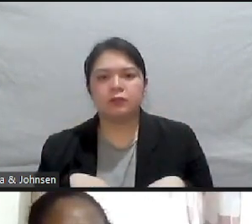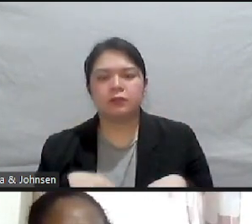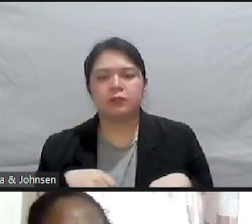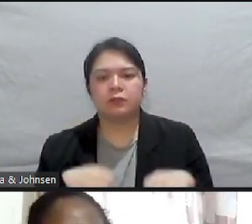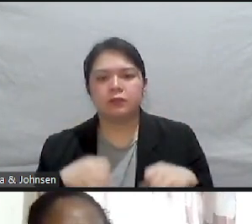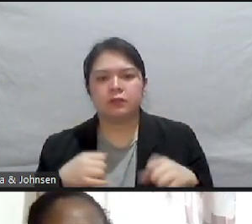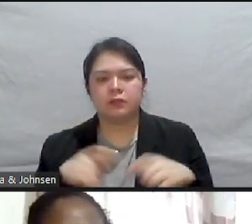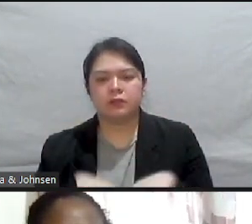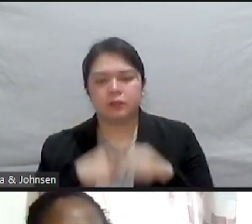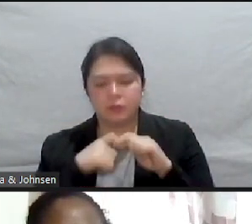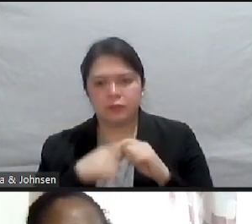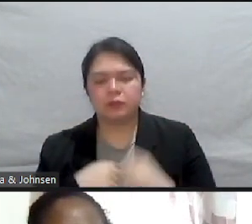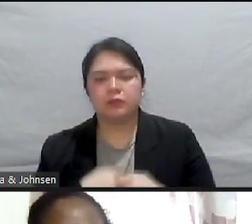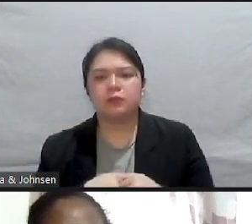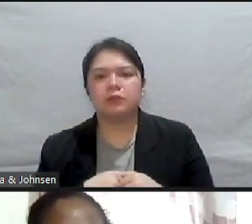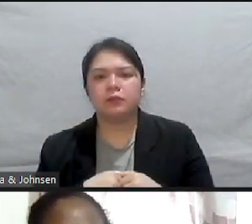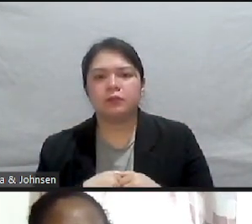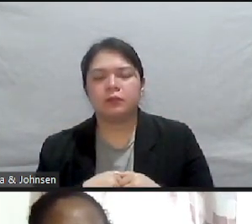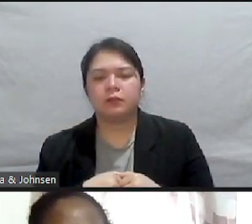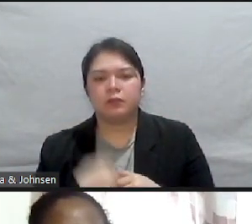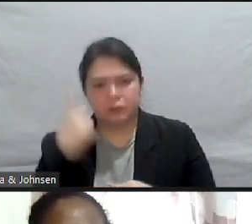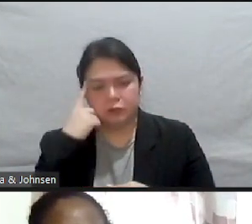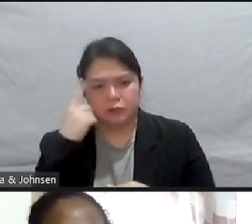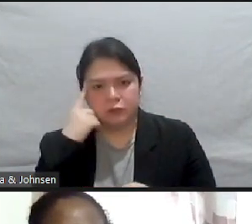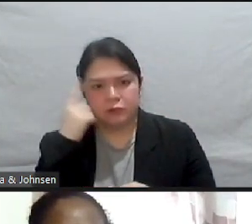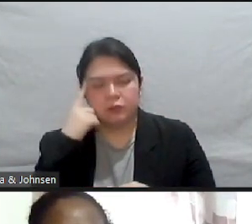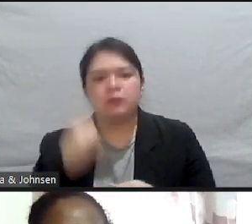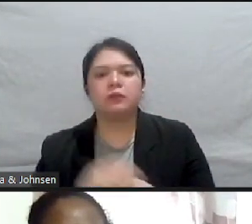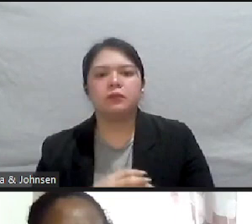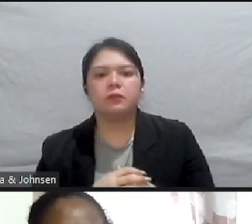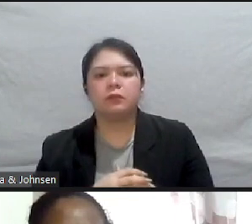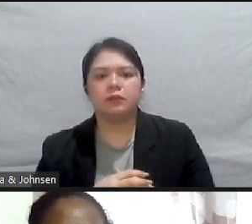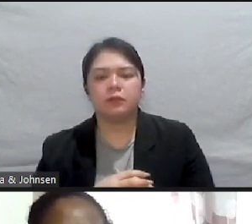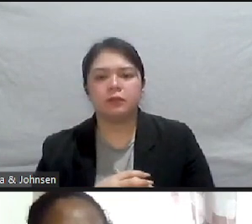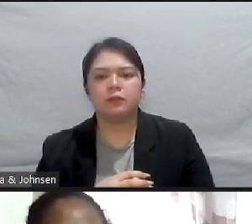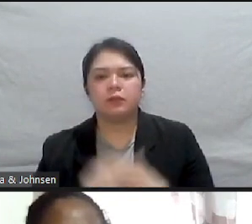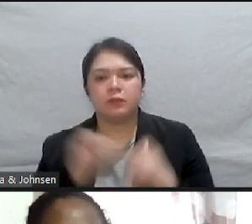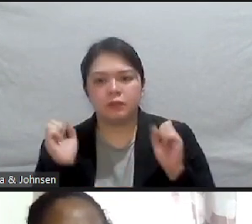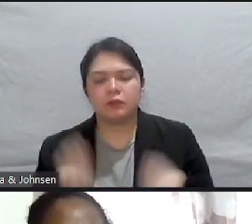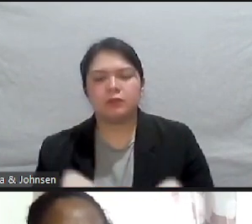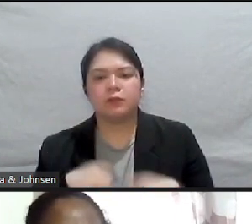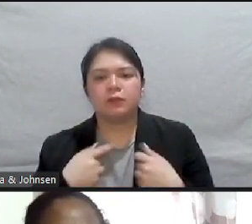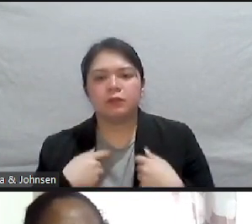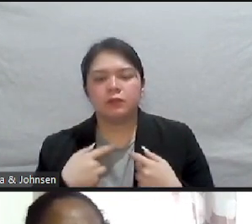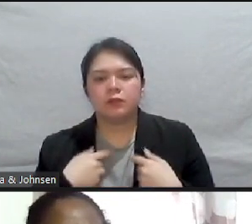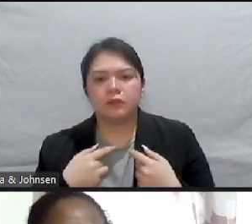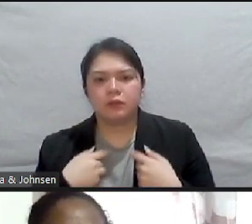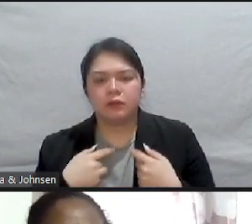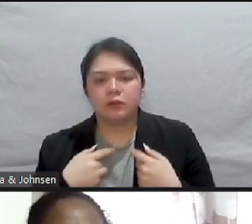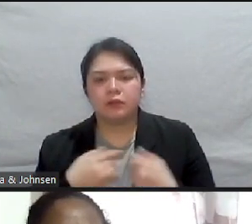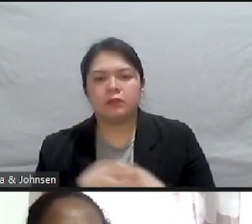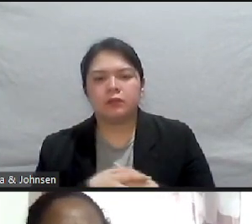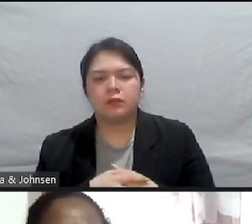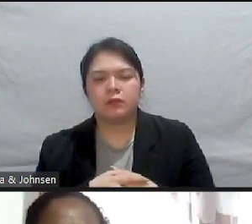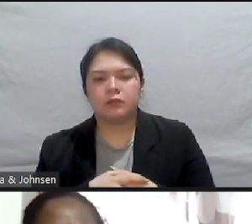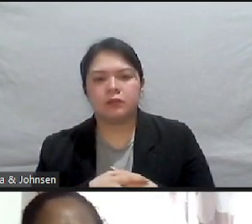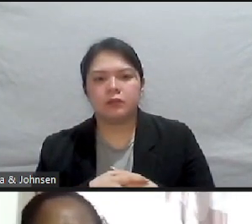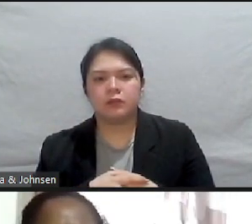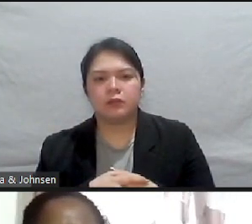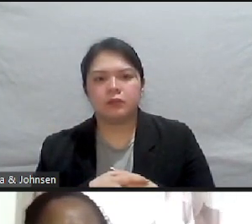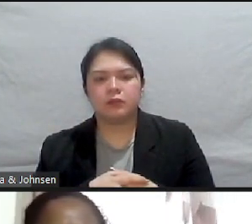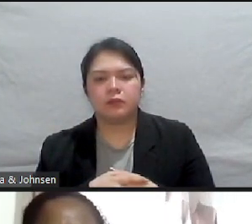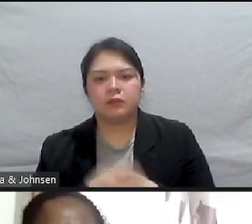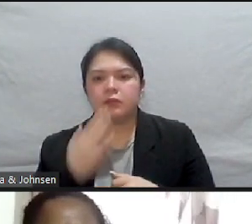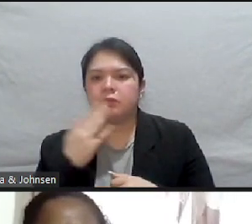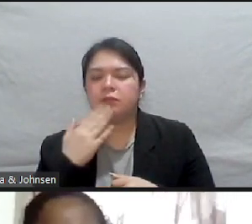pag-suspend, ano? So, I think, ayun, yun po yung mga possible na pwede nating gawin. Salamat,